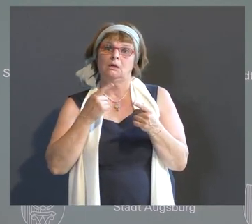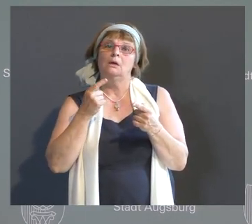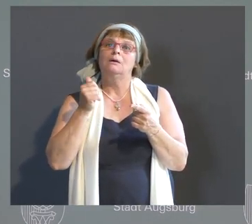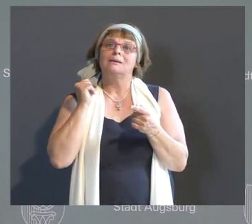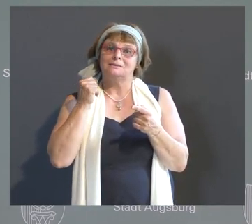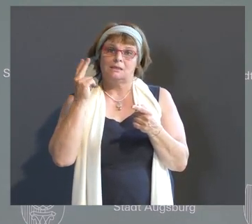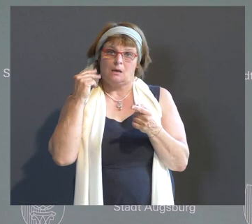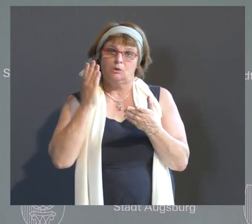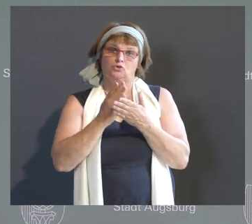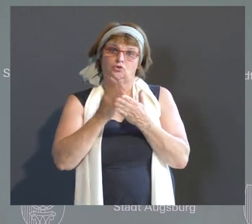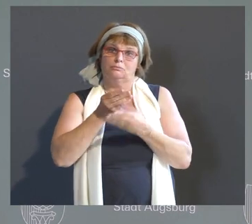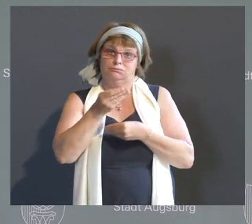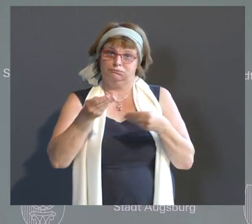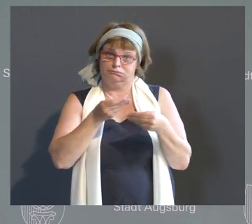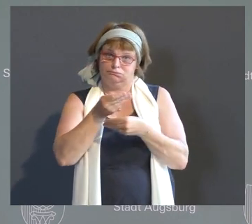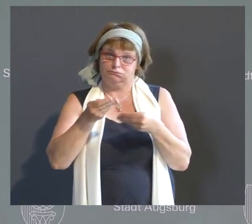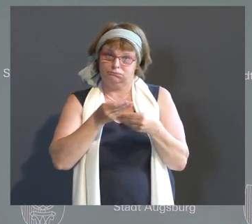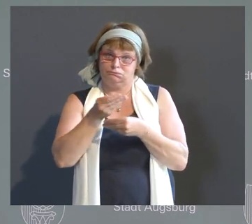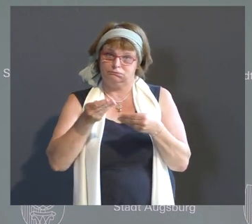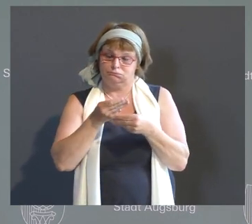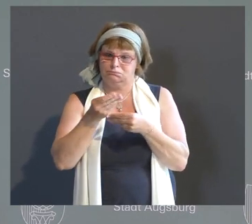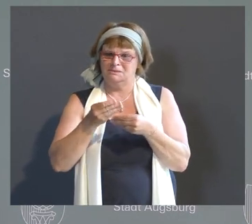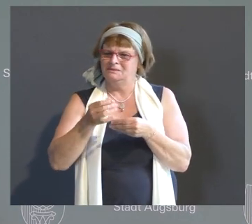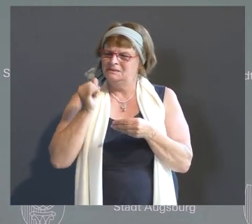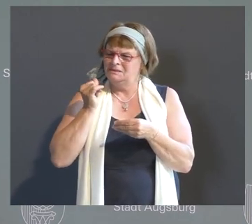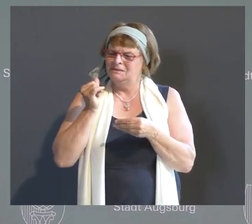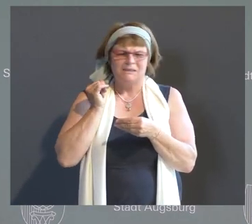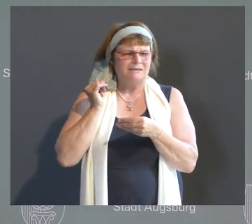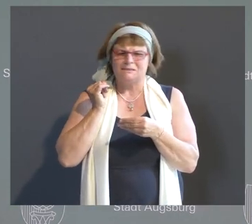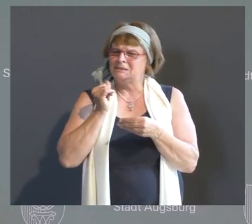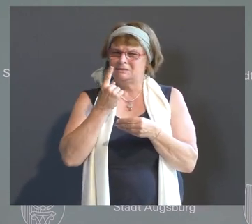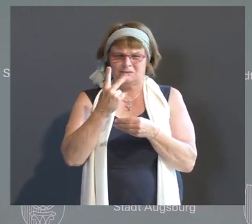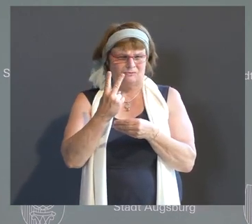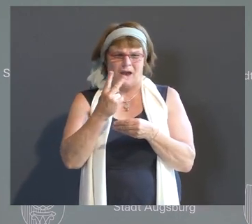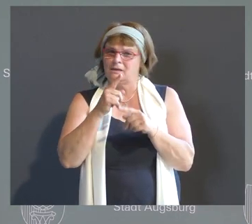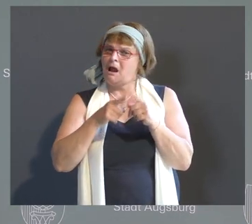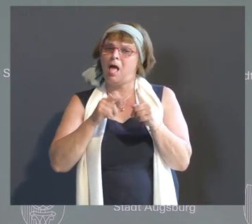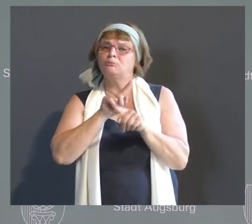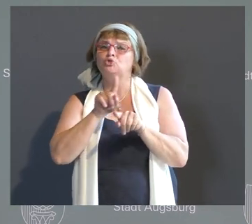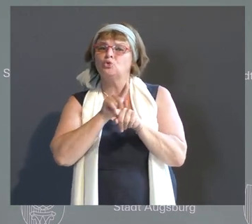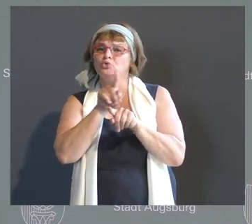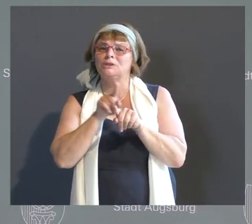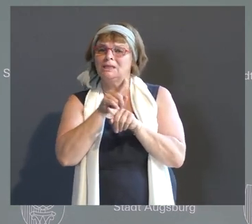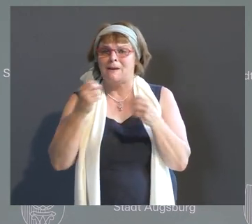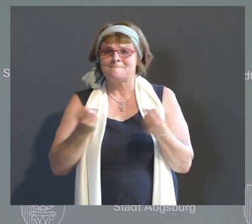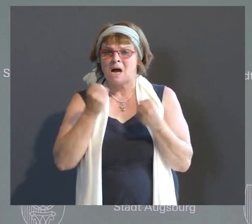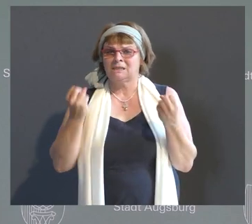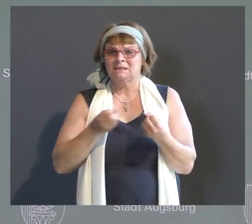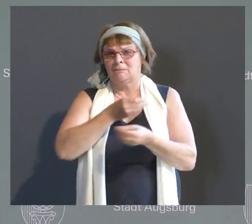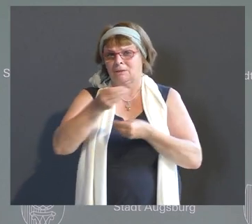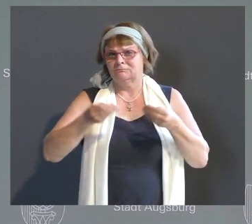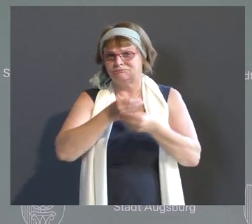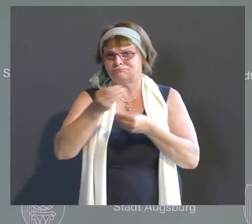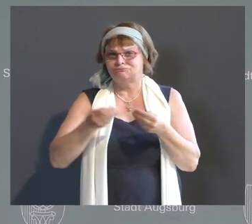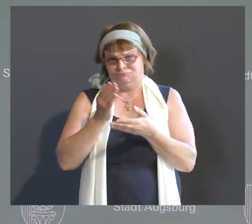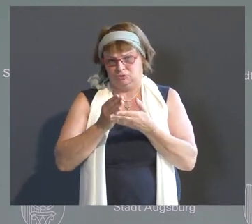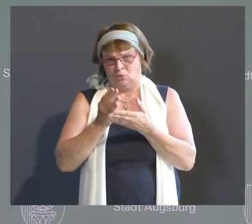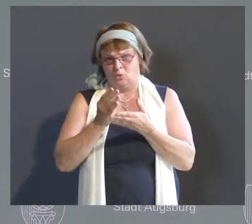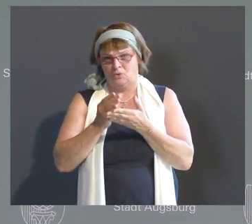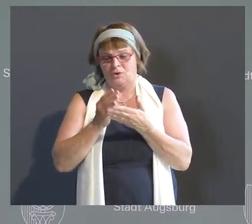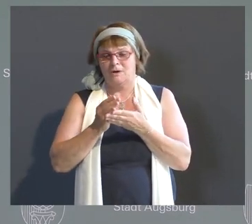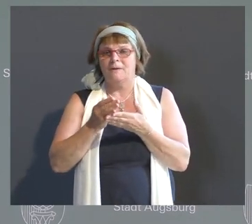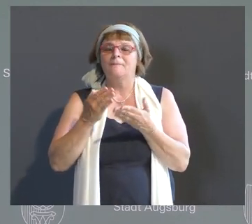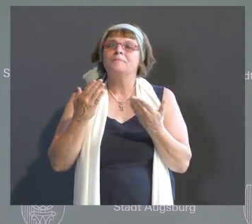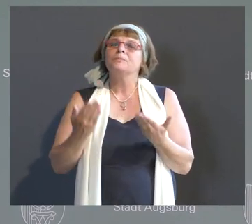dem Vizepräsidenten, mit dem wir gestern, ich glaube, fast 2,5 Stunden zusammengesessen sind, um die Maßnahmen zu besprechen. Und heute Vormittag haben wir